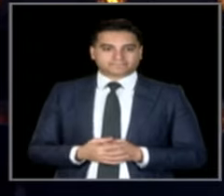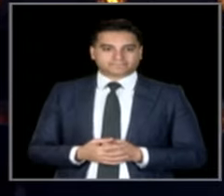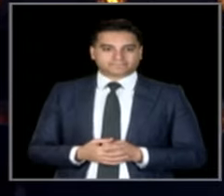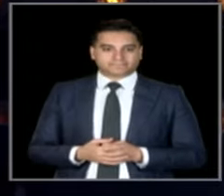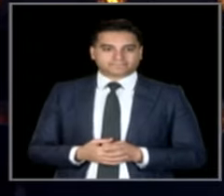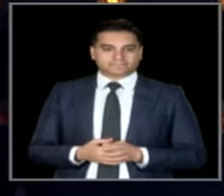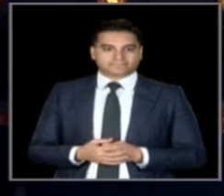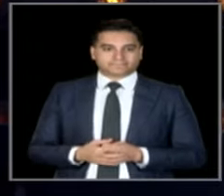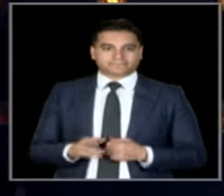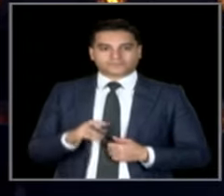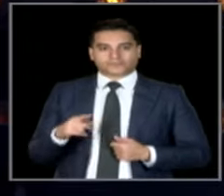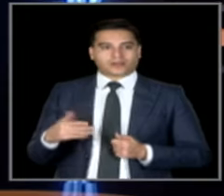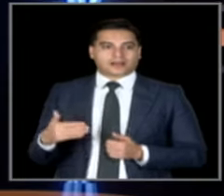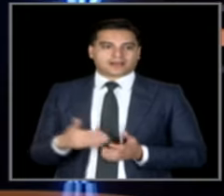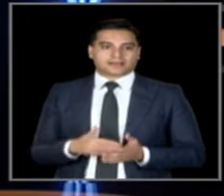السؤال